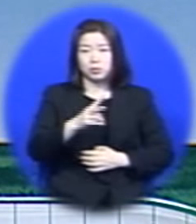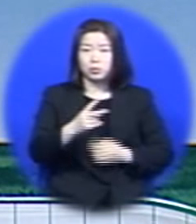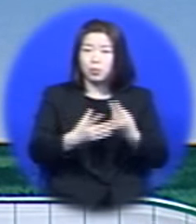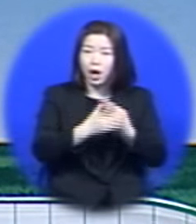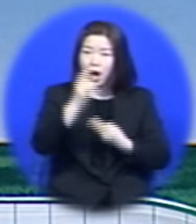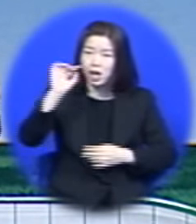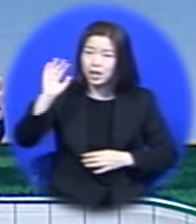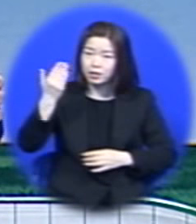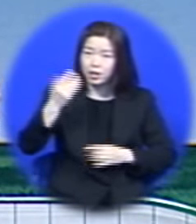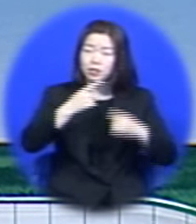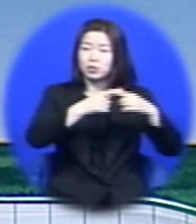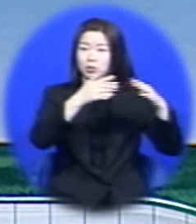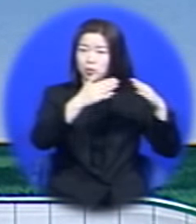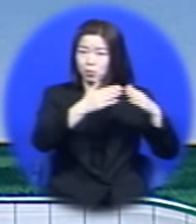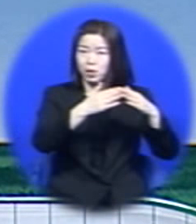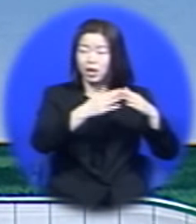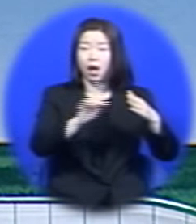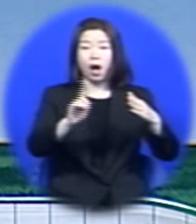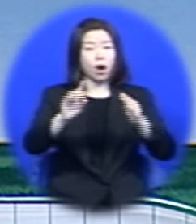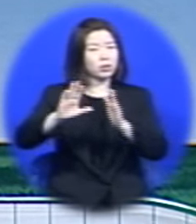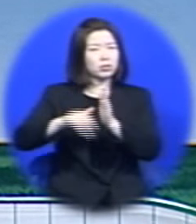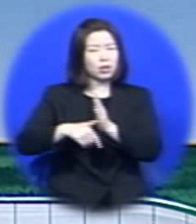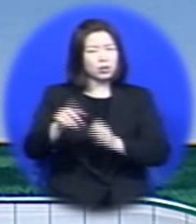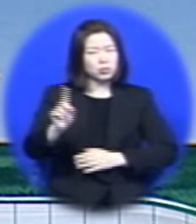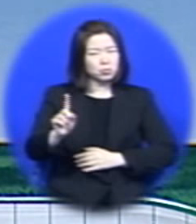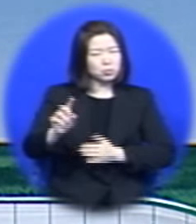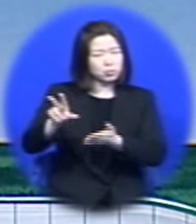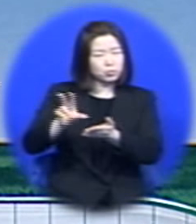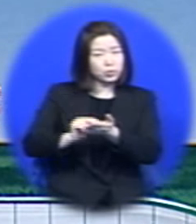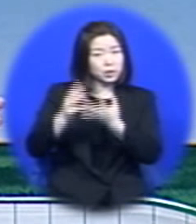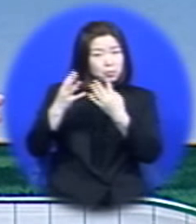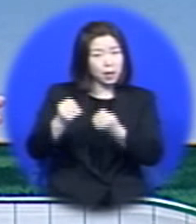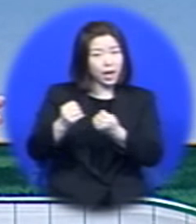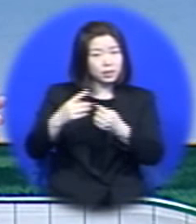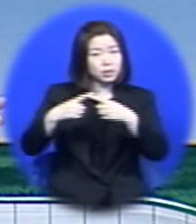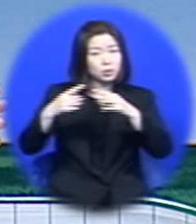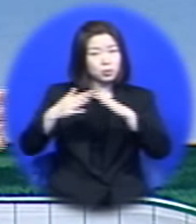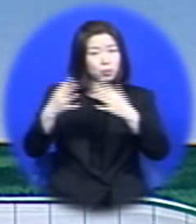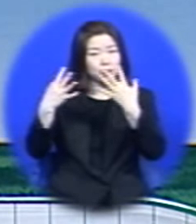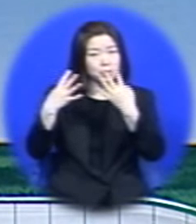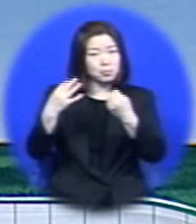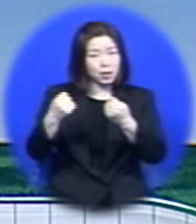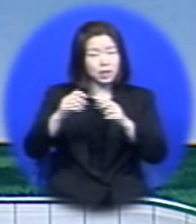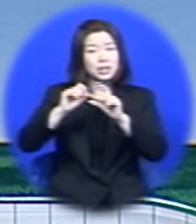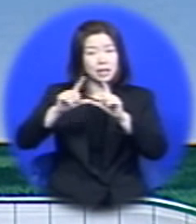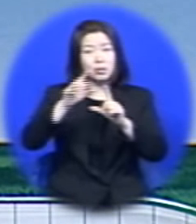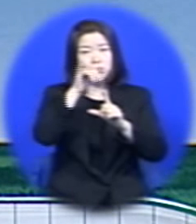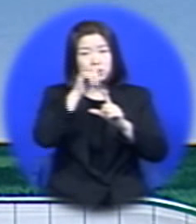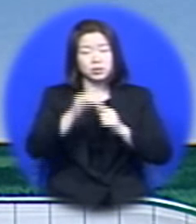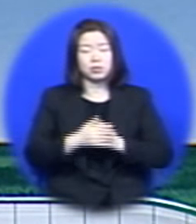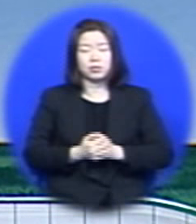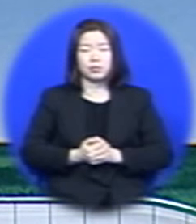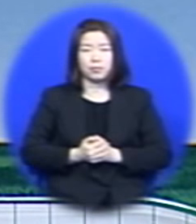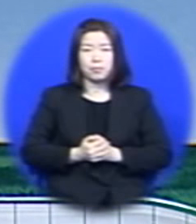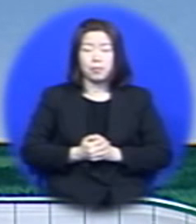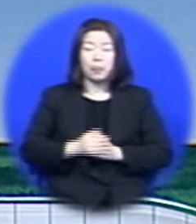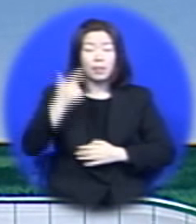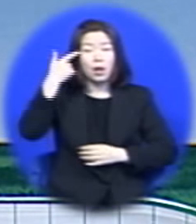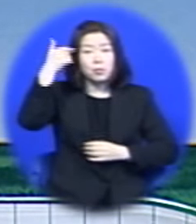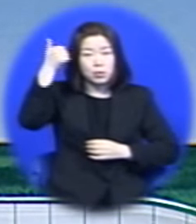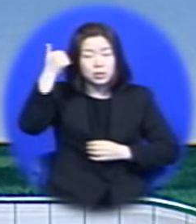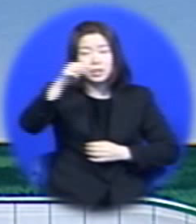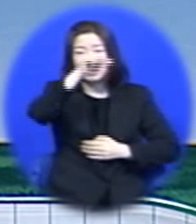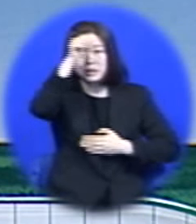하나 된 교회는 어떤 때는 좀 문제가 많은 교회인 경우가 대부분이잖아요.